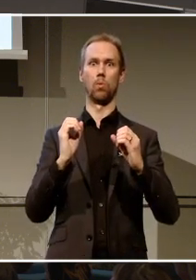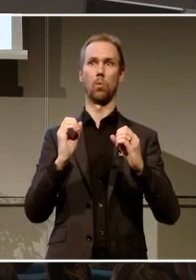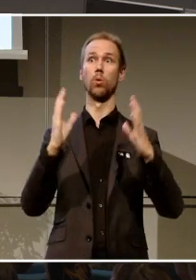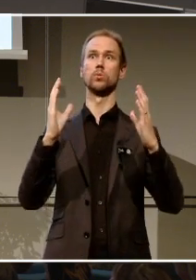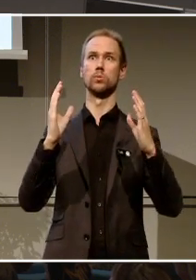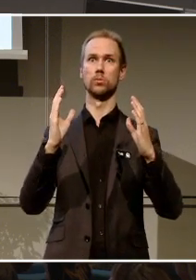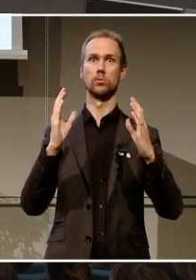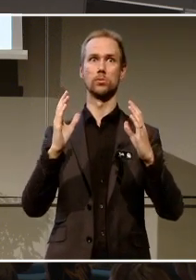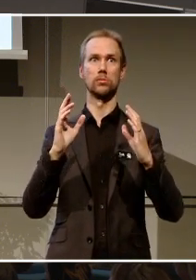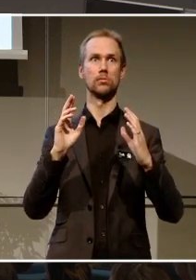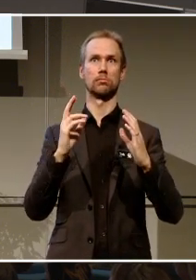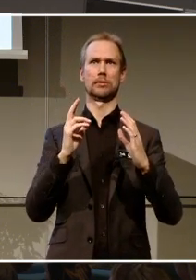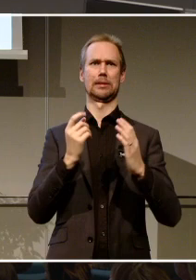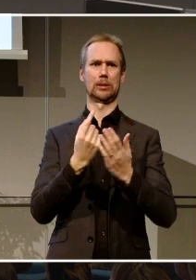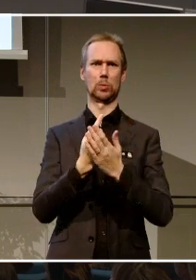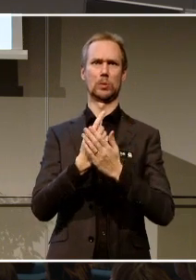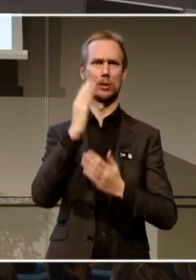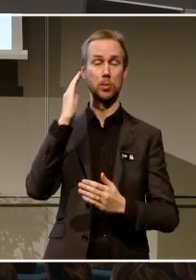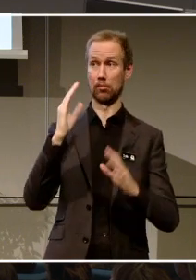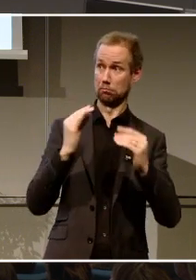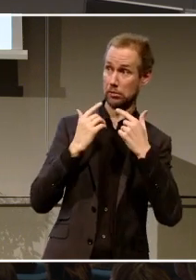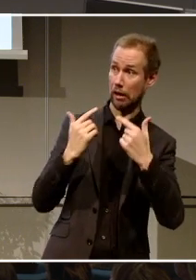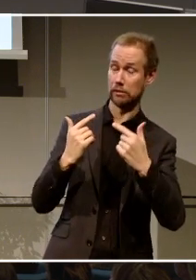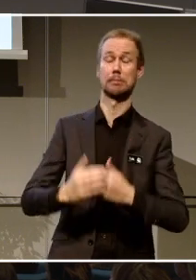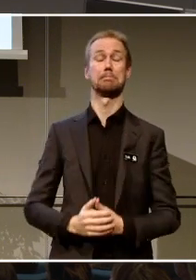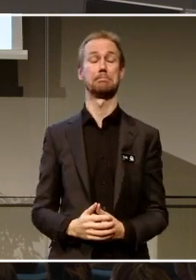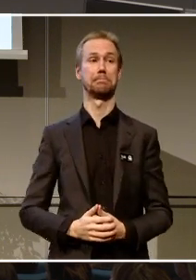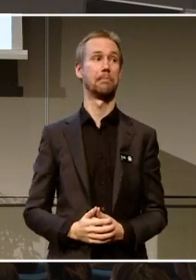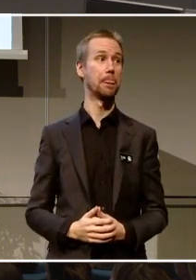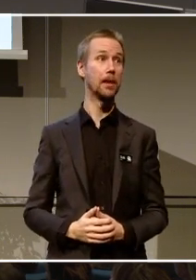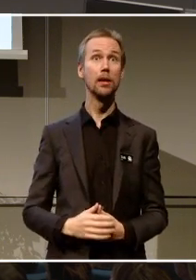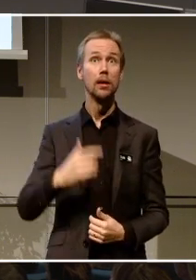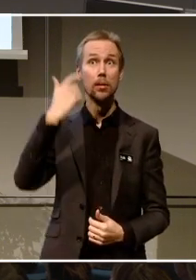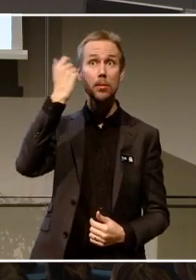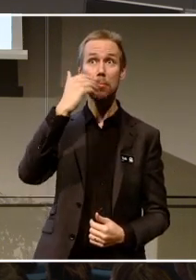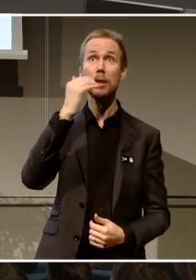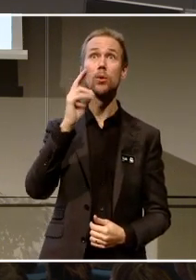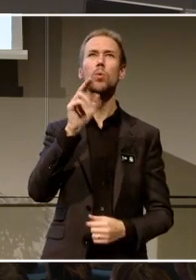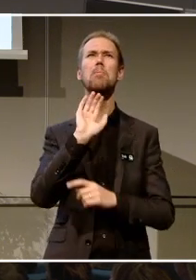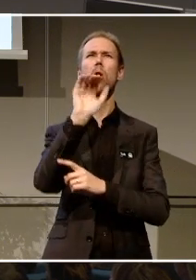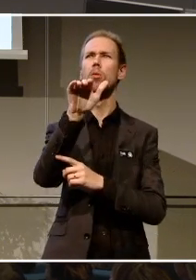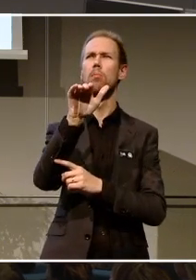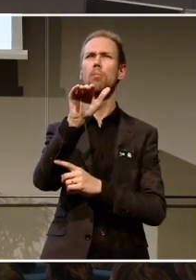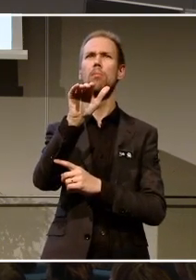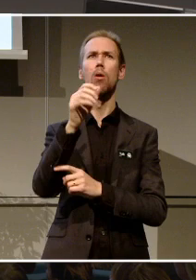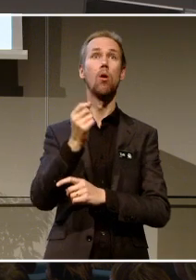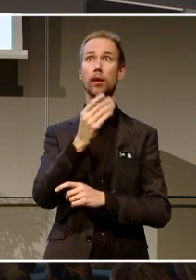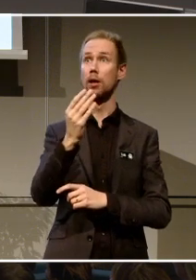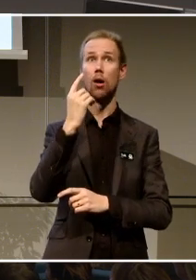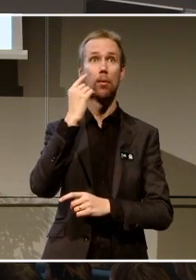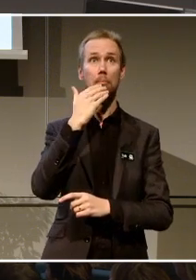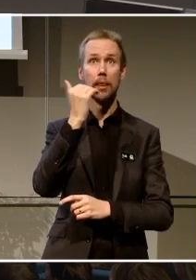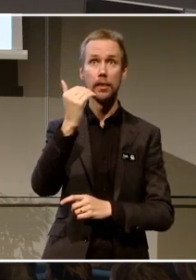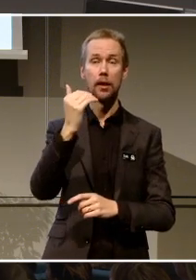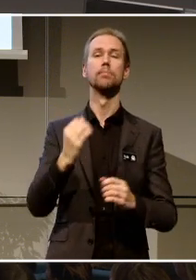Oj, nu börjar det jacka ännu mer. Tack. Hör ni bättre, ni som sitter där bakom? Nu hör ni andra också bättre.